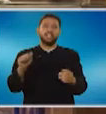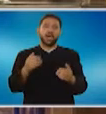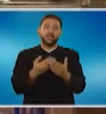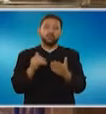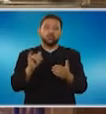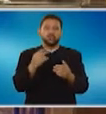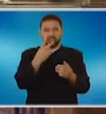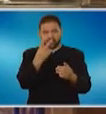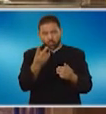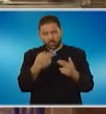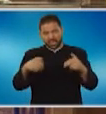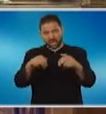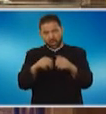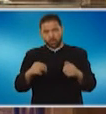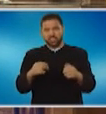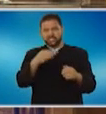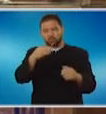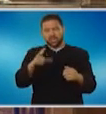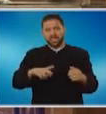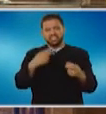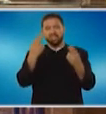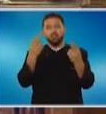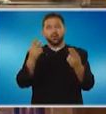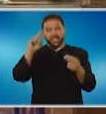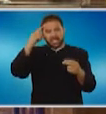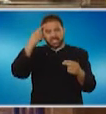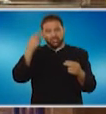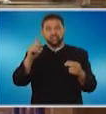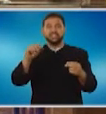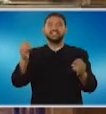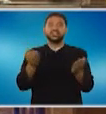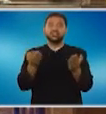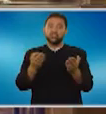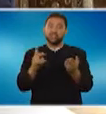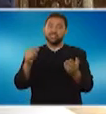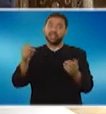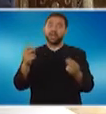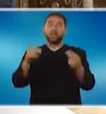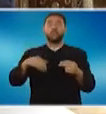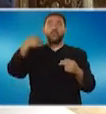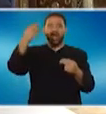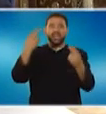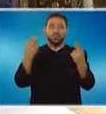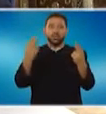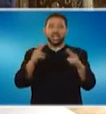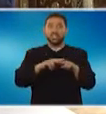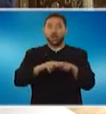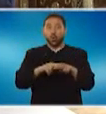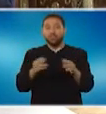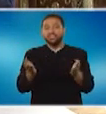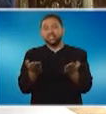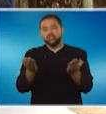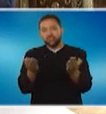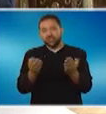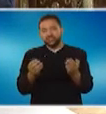că este important să știi să citești, dar este și mai important să știi cum să citești. Și din această perspectivă vreau